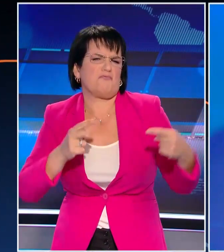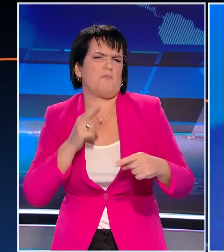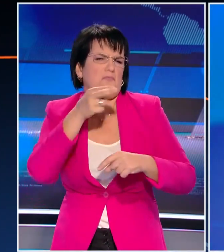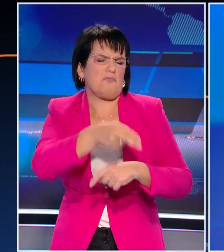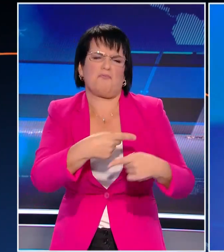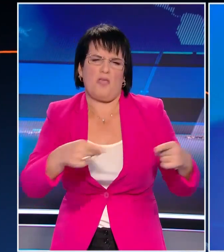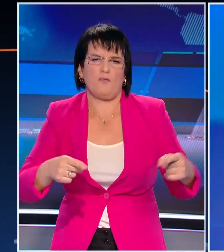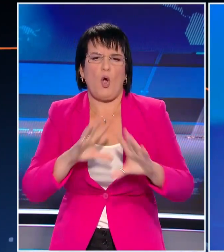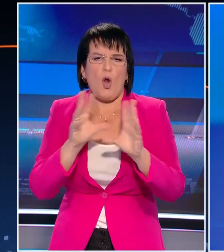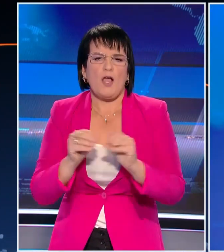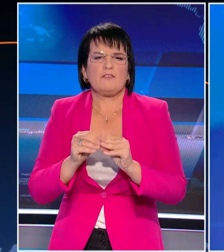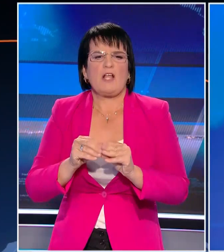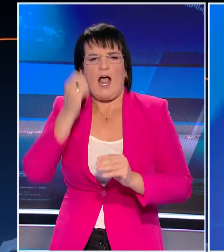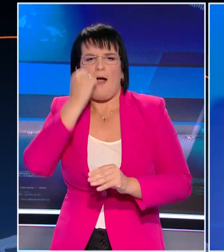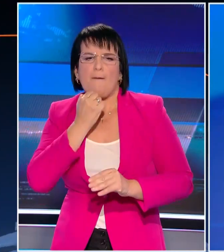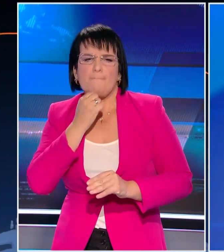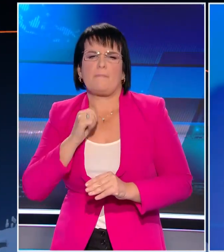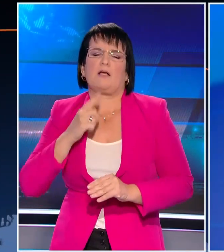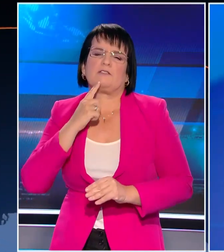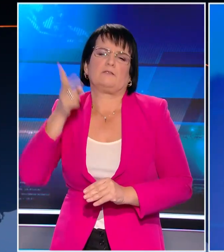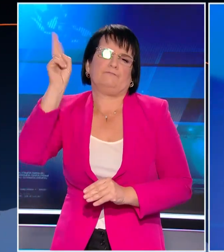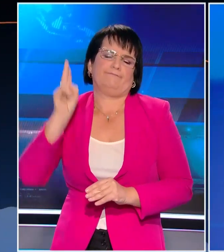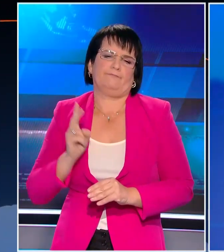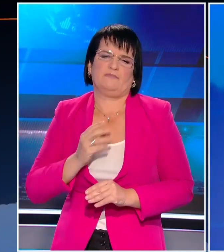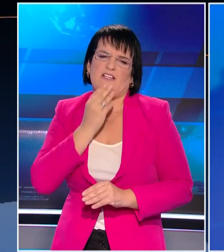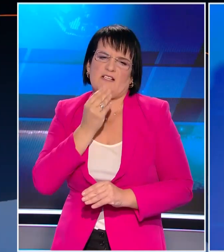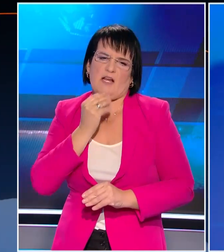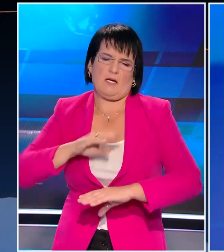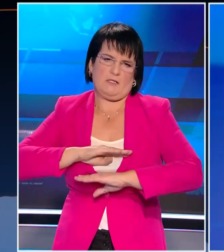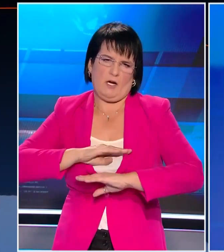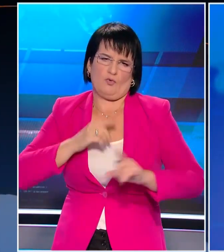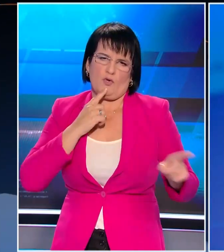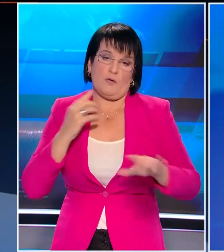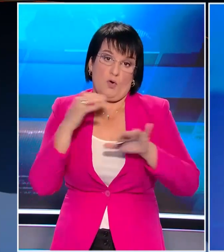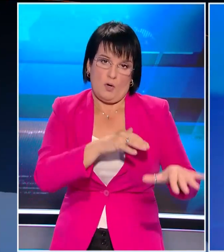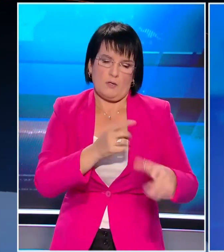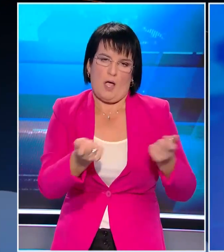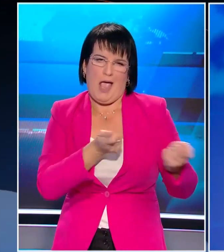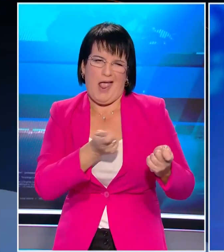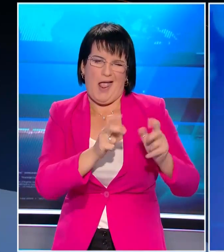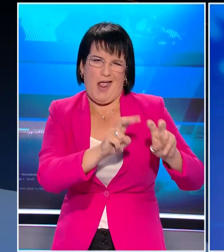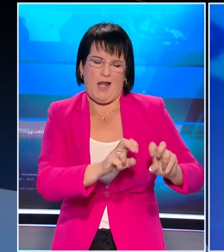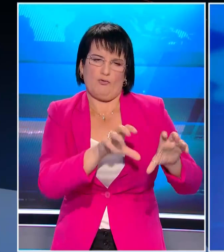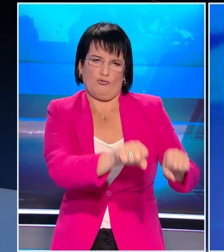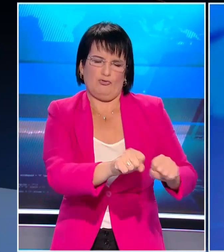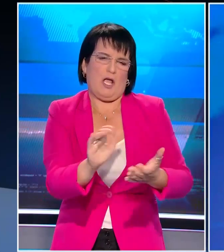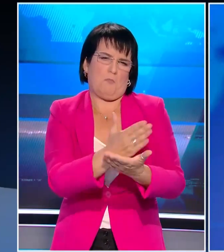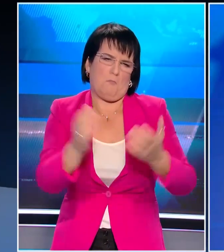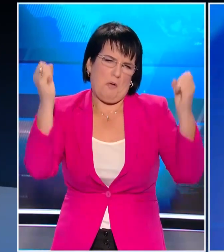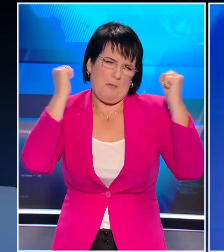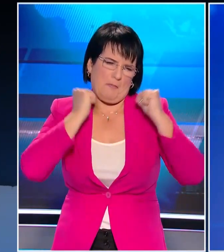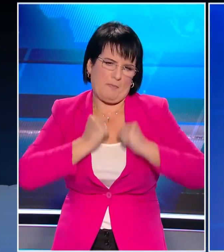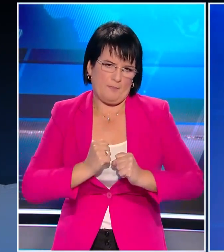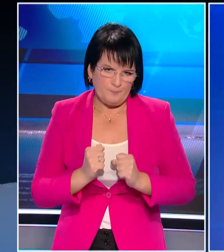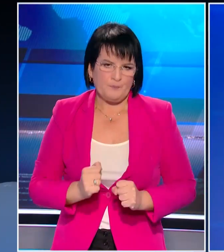καταγγέλει πως οι Ισραηλινοί στρατιώτες ελέγχουν πλήρως τις εγκαταστάσεις του Αλ-Σίφα και πως έχουν προκαλέσει εκτεταμένες καταστροφές. Την